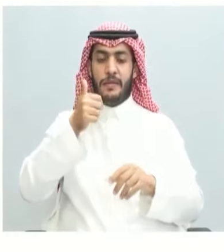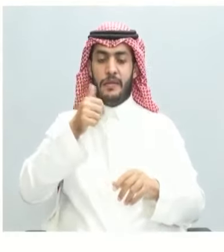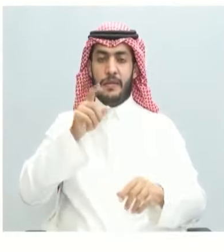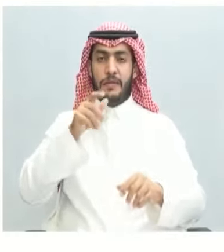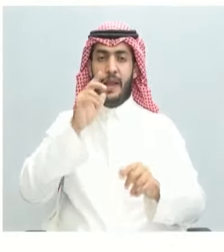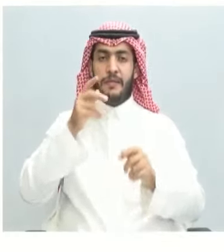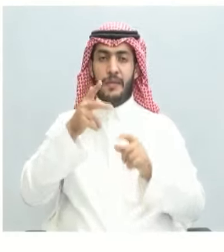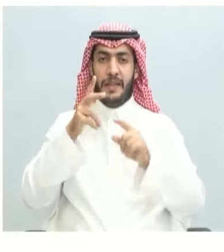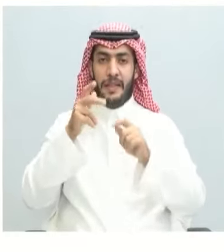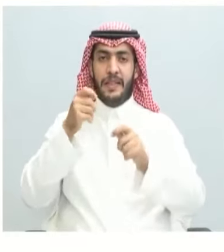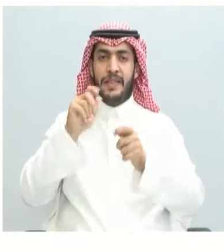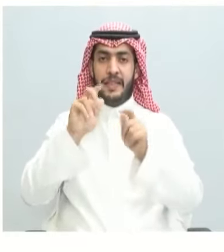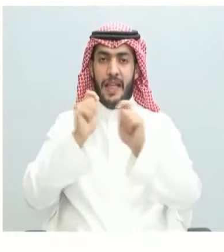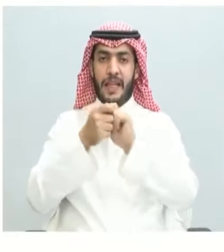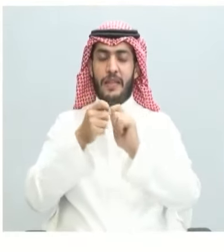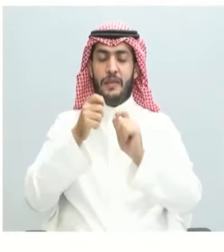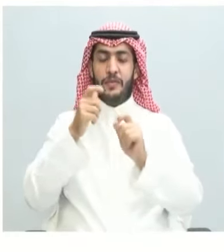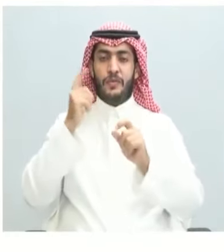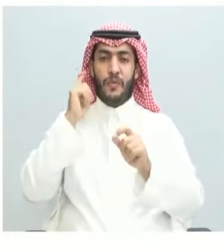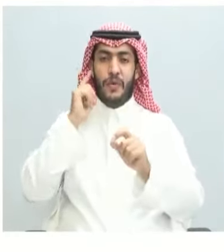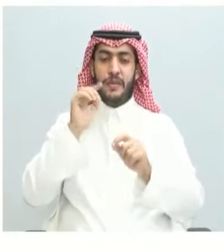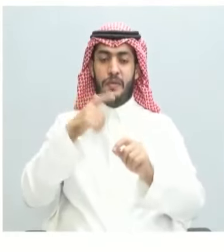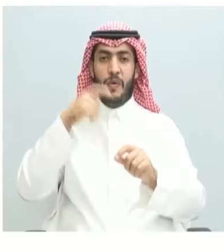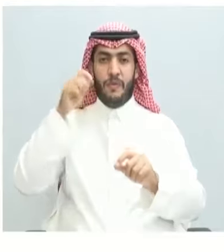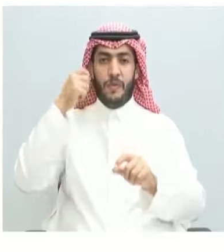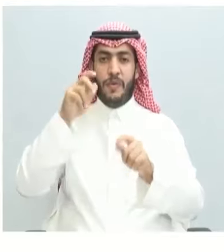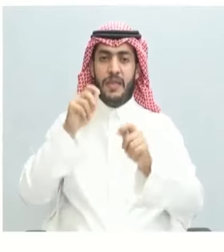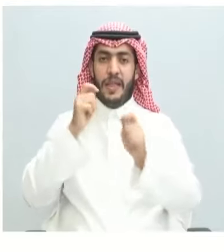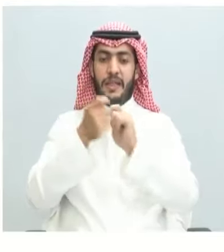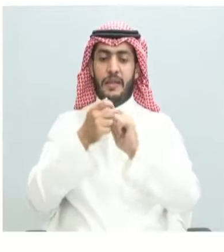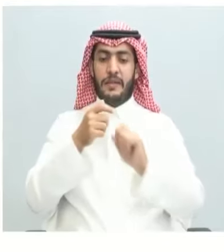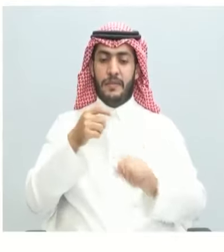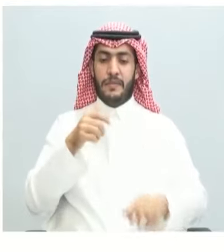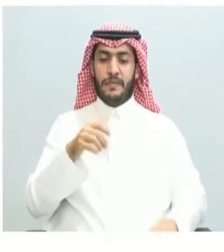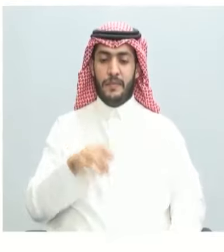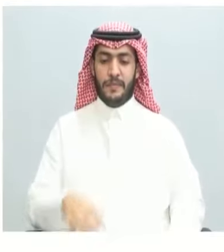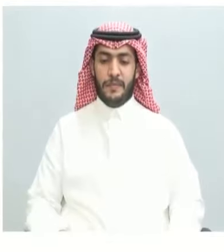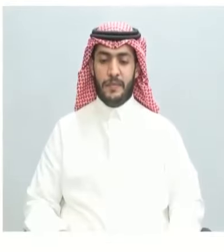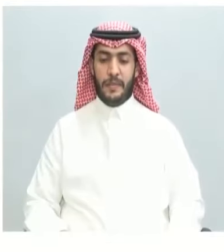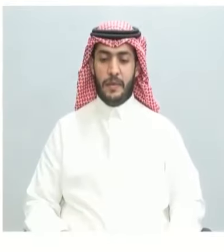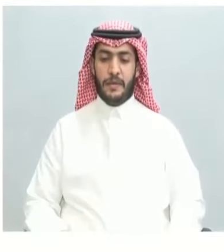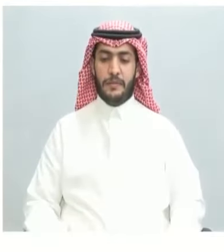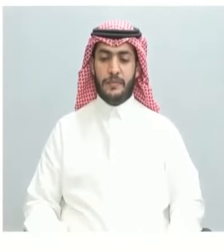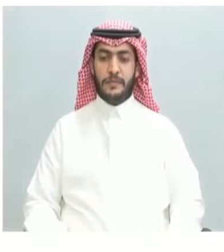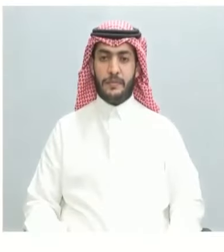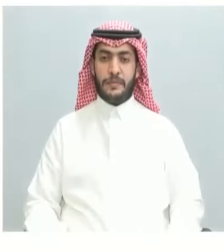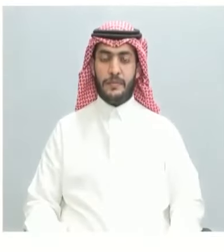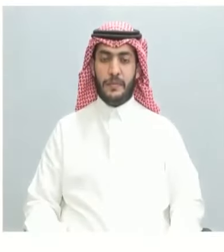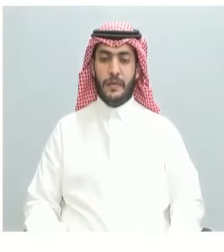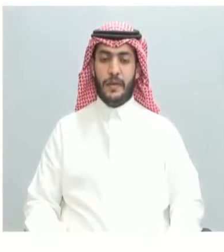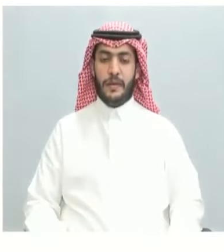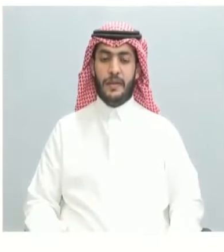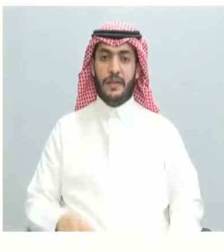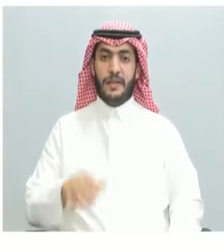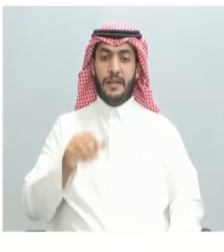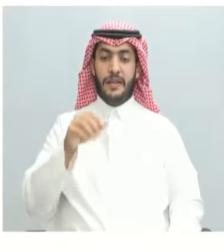بتحرير المقاطع الفيديو نطلق عليه الاندرويد فيد او الاندرويد فيديو طيب